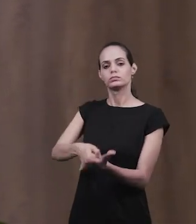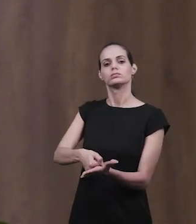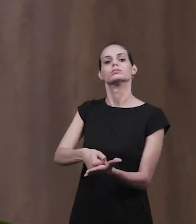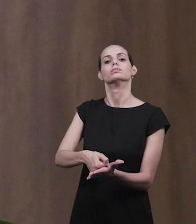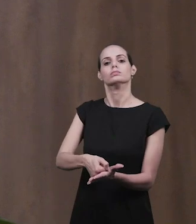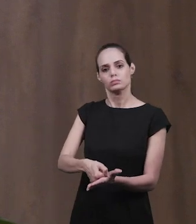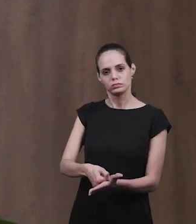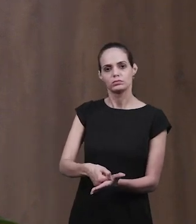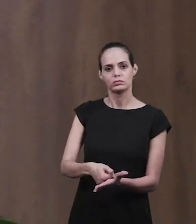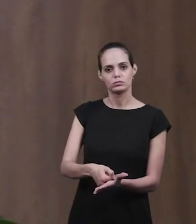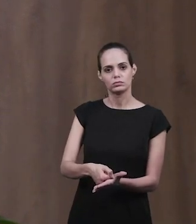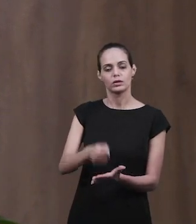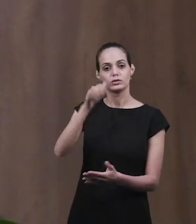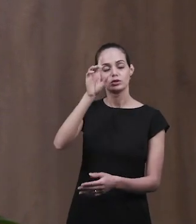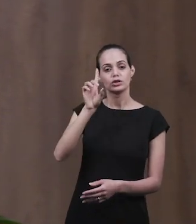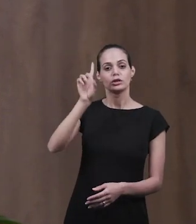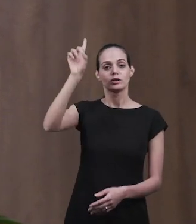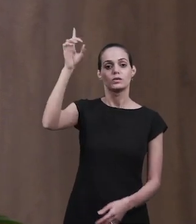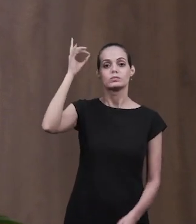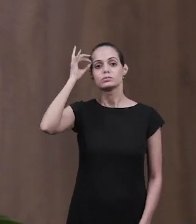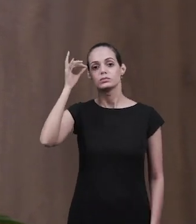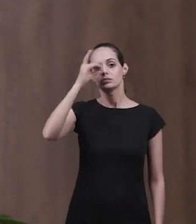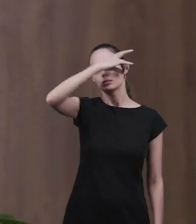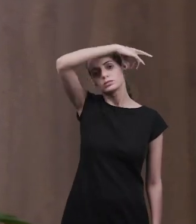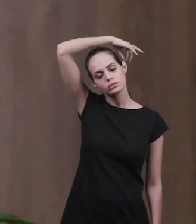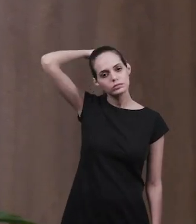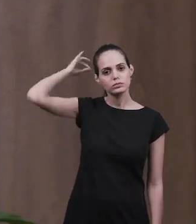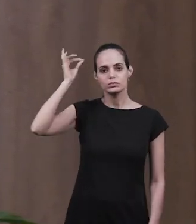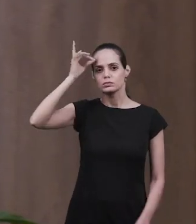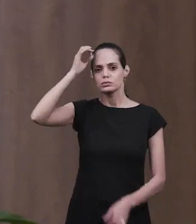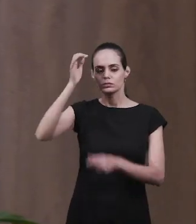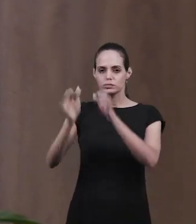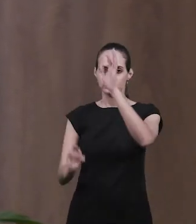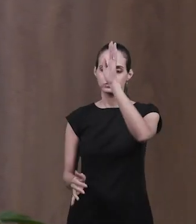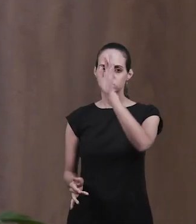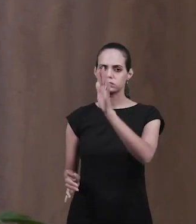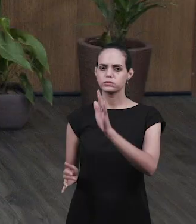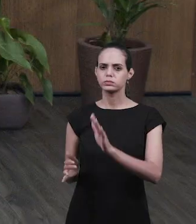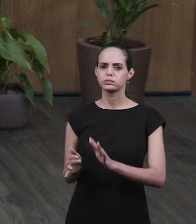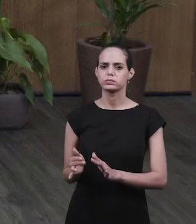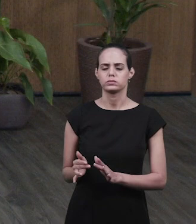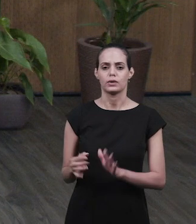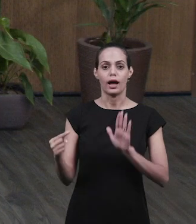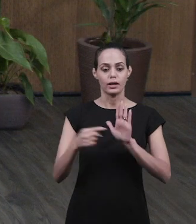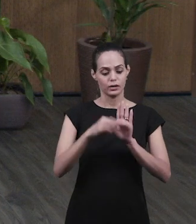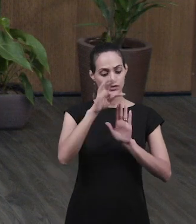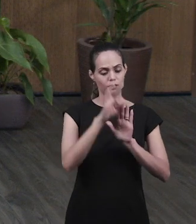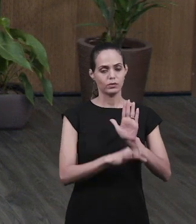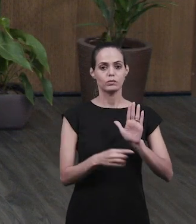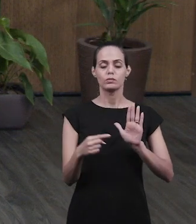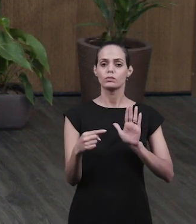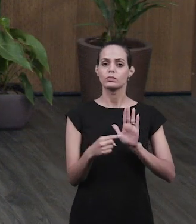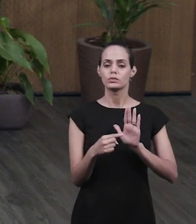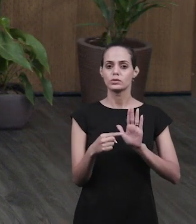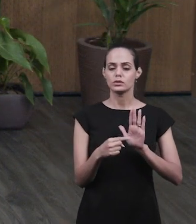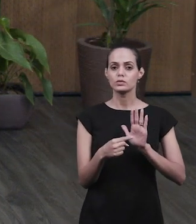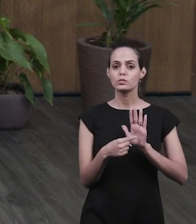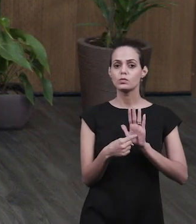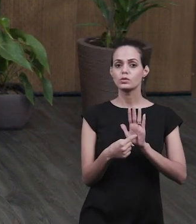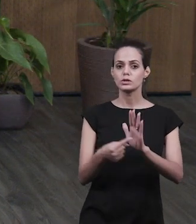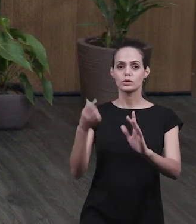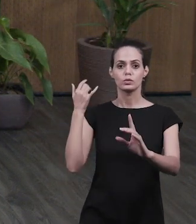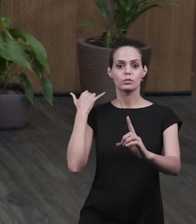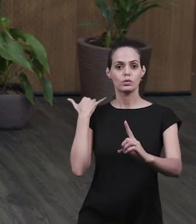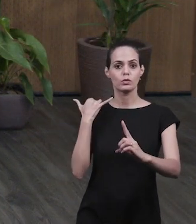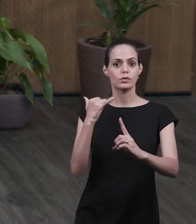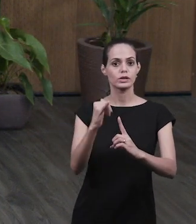enivrement alcoolique. Mais comme vous avez dit, Daniel, c'était l'accomplissement du versement du Saint-Esprit qui se